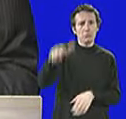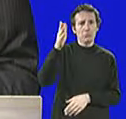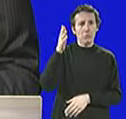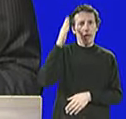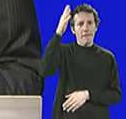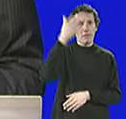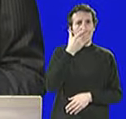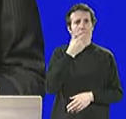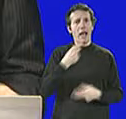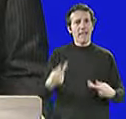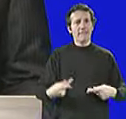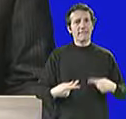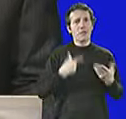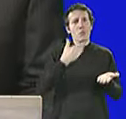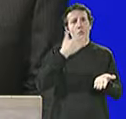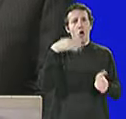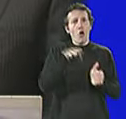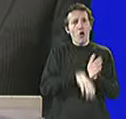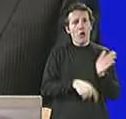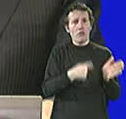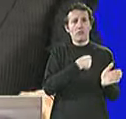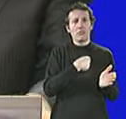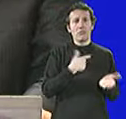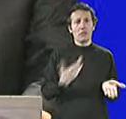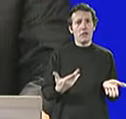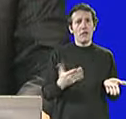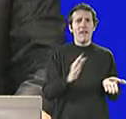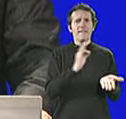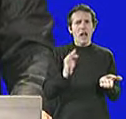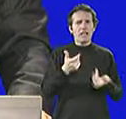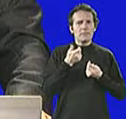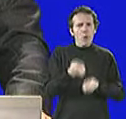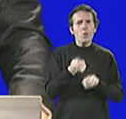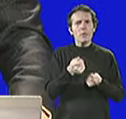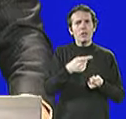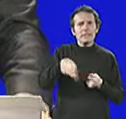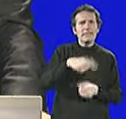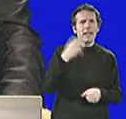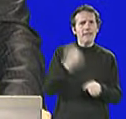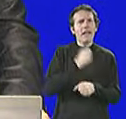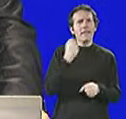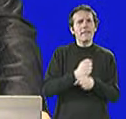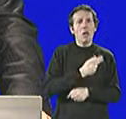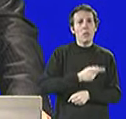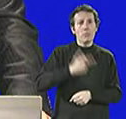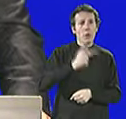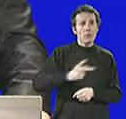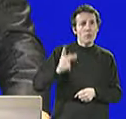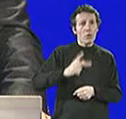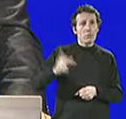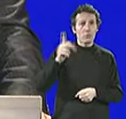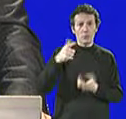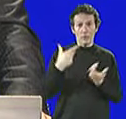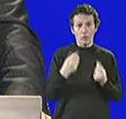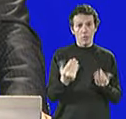sienne. Cette France à laquelle on demande plus, nous devons lui rendre